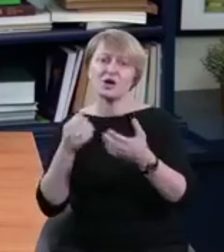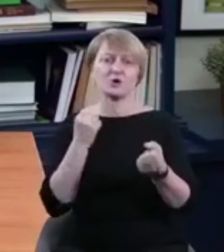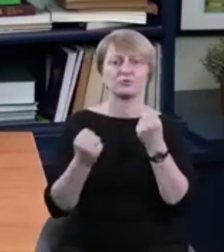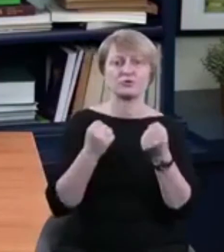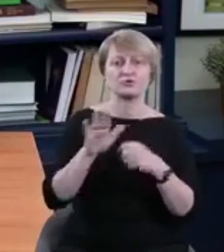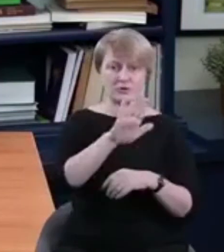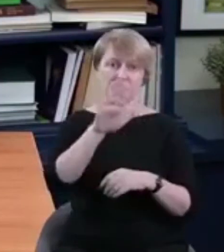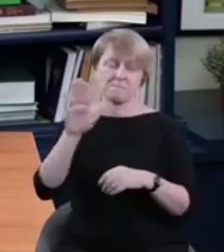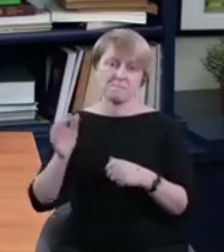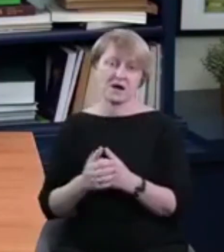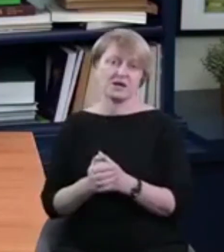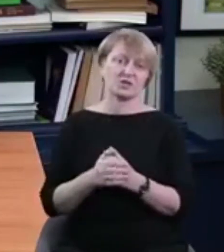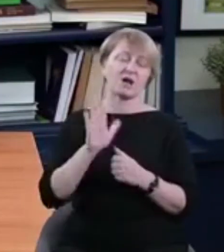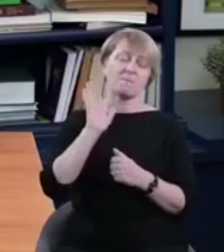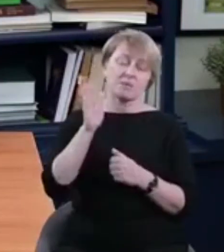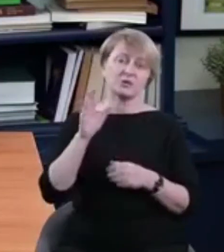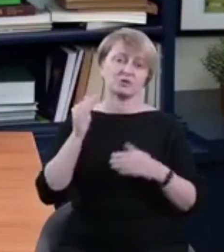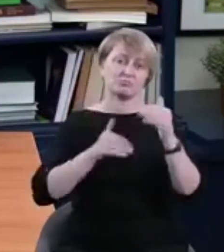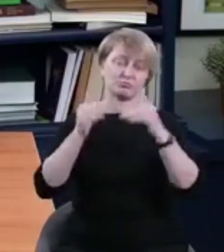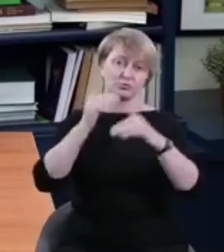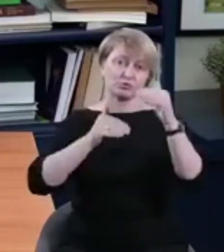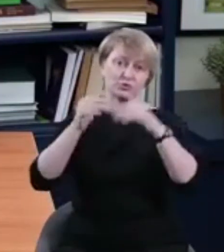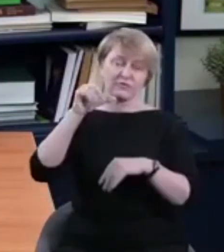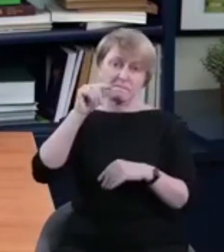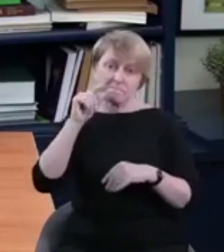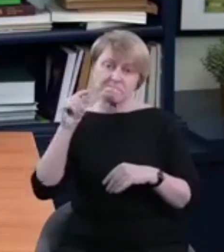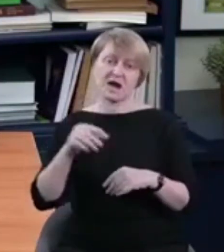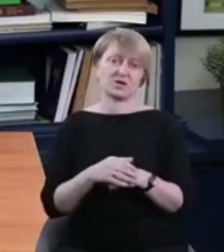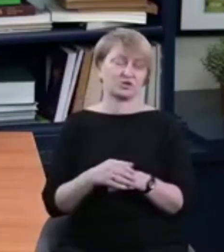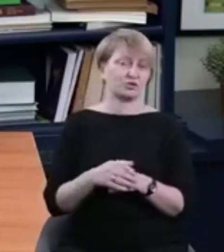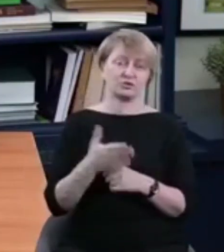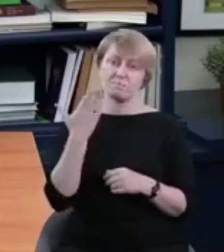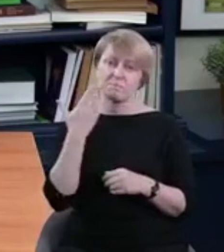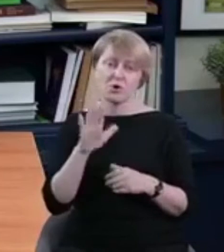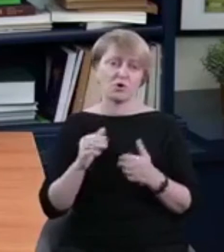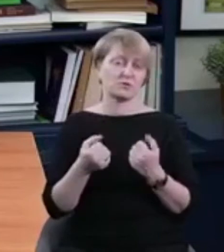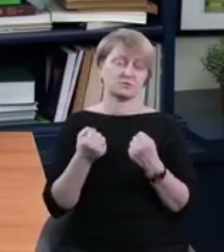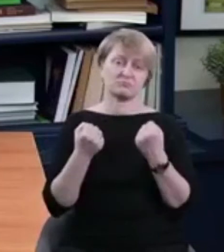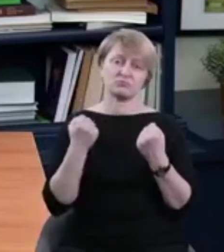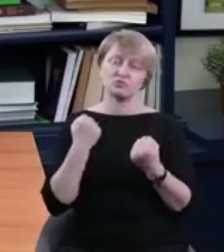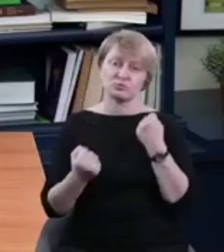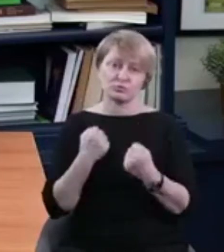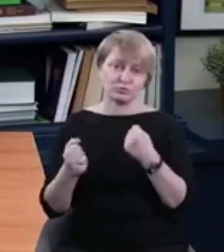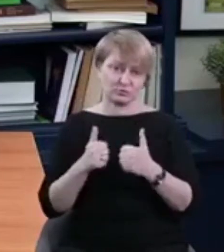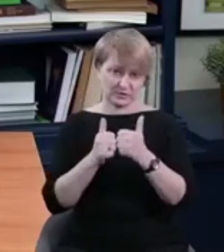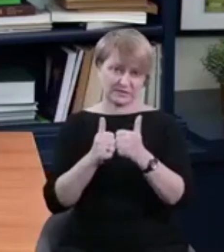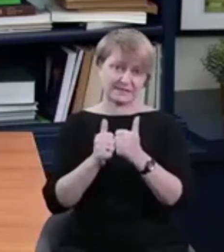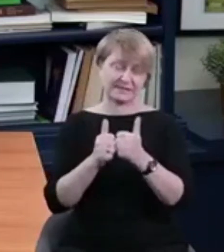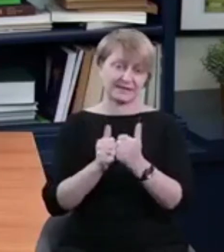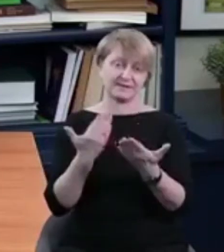350 miejsc parkingowych w ścisłym centrum to bo to jest jednak wyzwanie które również wymusza pewne ograniczenia jeśli chodzi